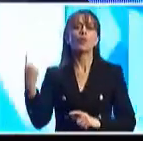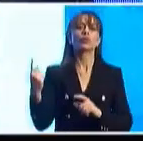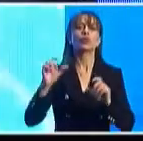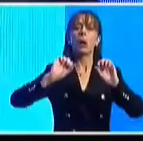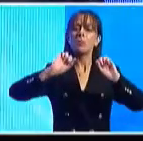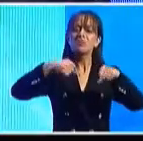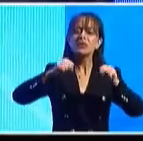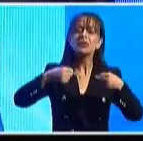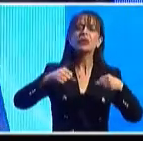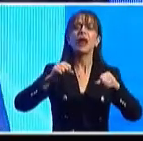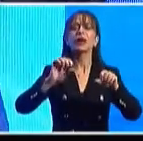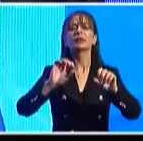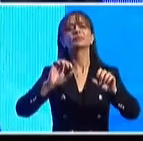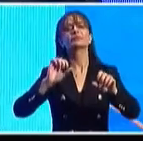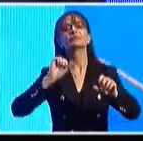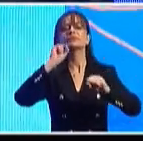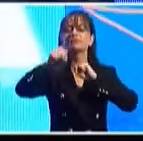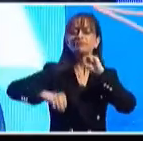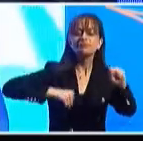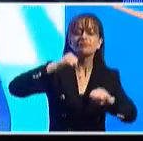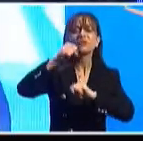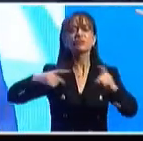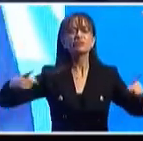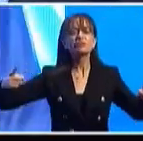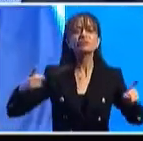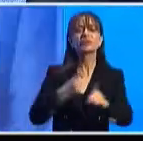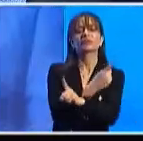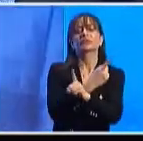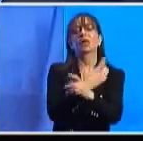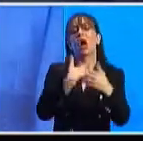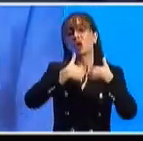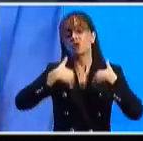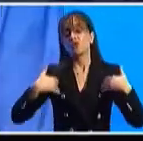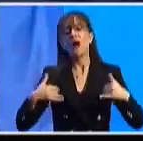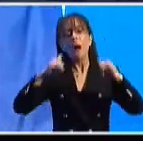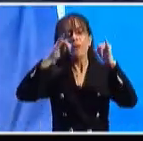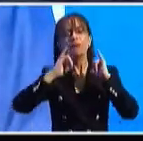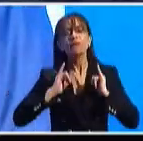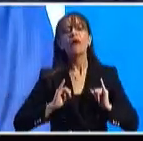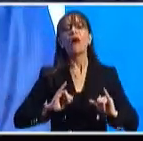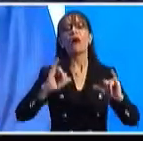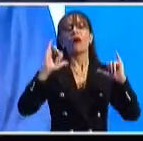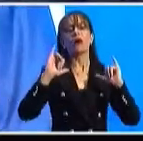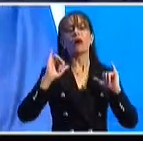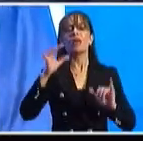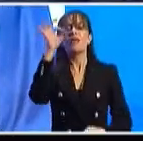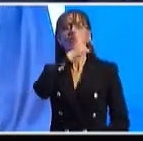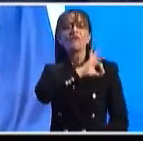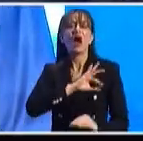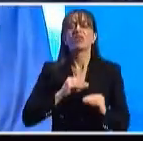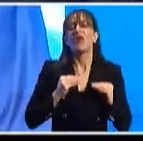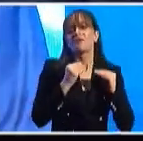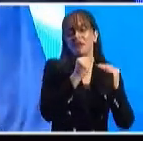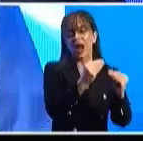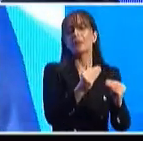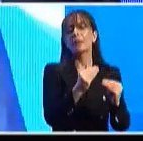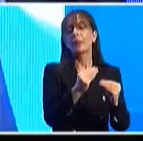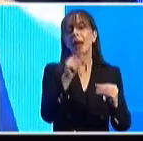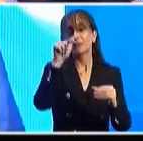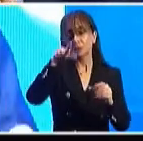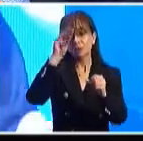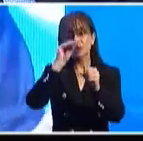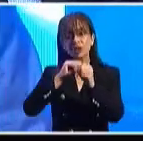motosiklet, skuter gibi araçlarda en güvenli, en konforlu şekilde faydalandırmak. Bunun için de